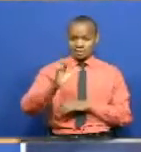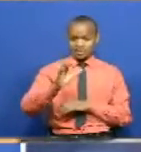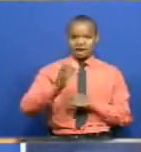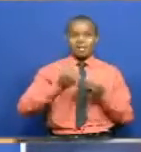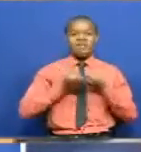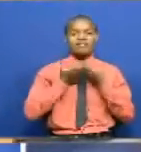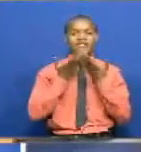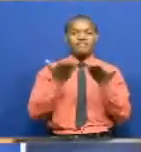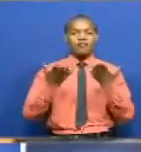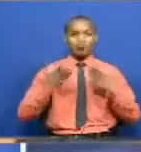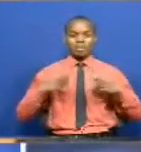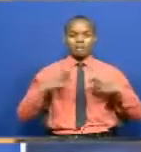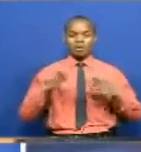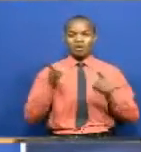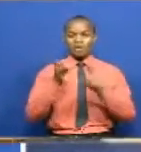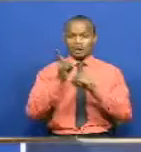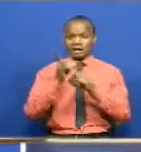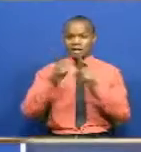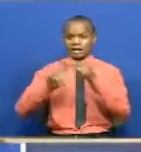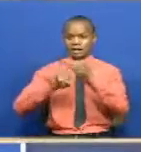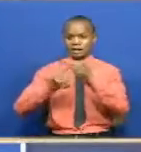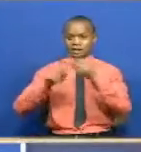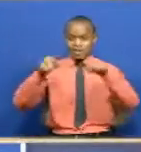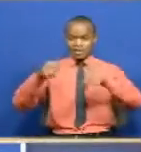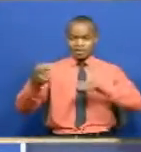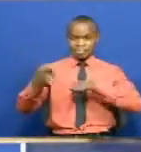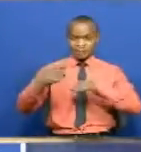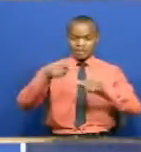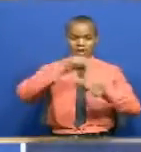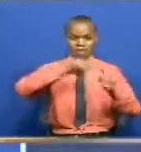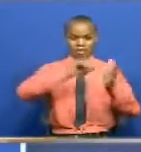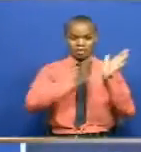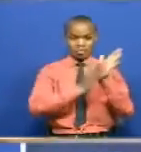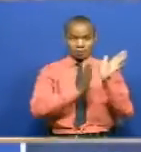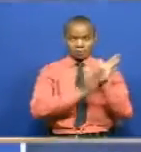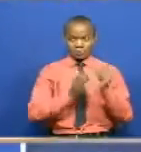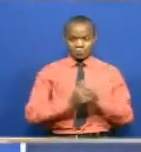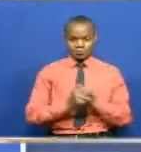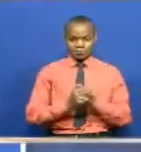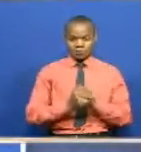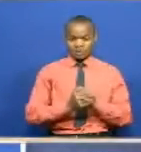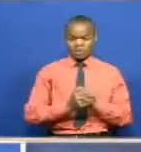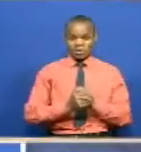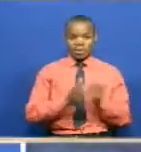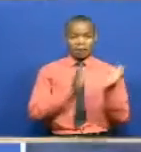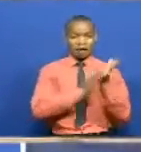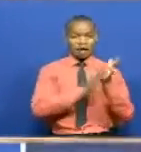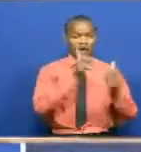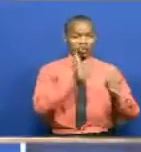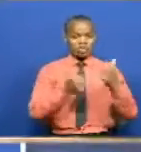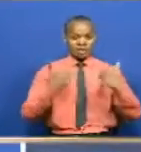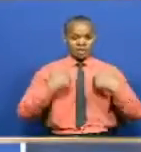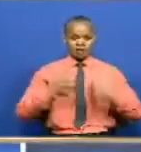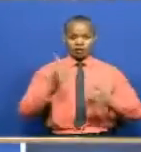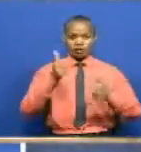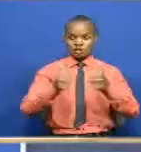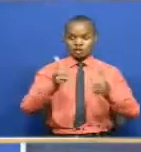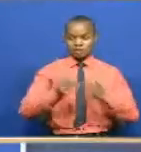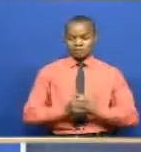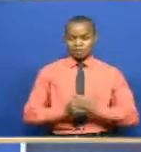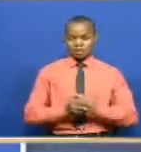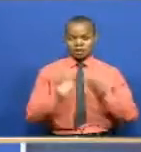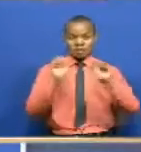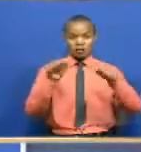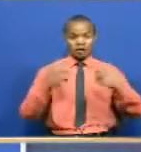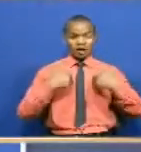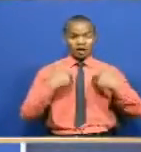tarehe 6 mwezi Agosti kuhusu mapendekezo hayo. Miongoni mwa mapendekezo yaliyotolewa ni pamoja na kubuniwa kwa baraza